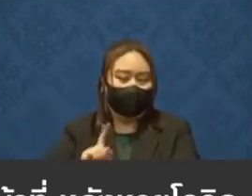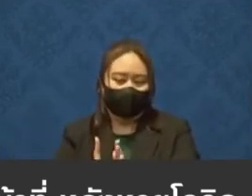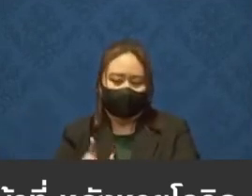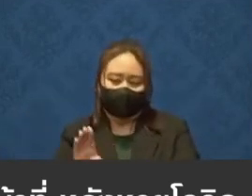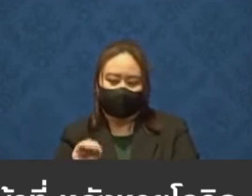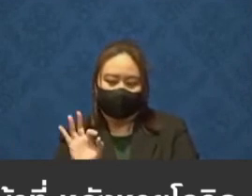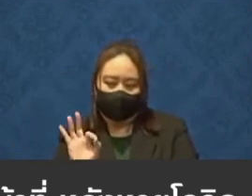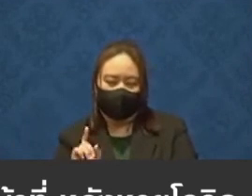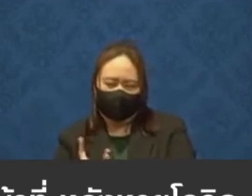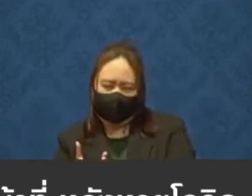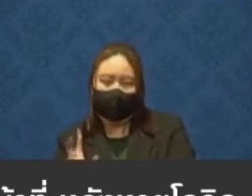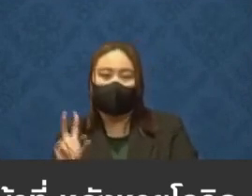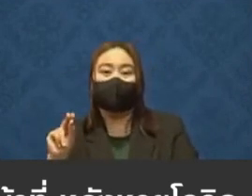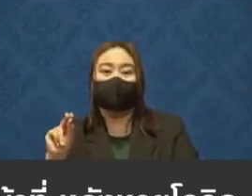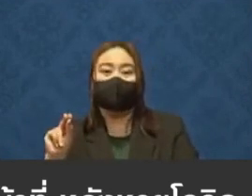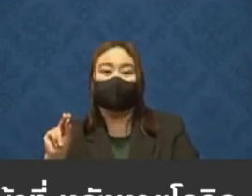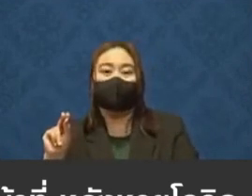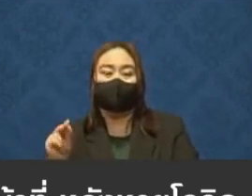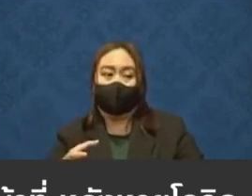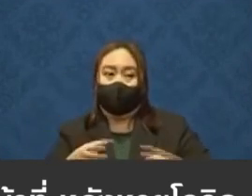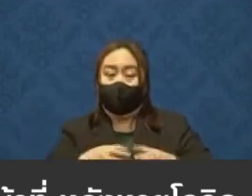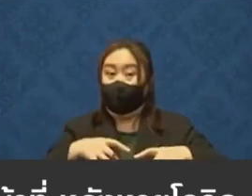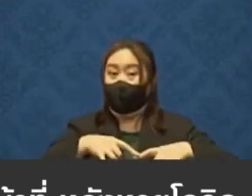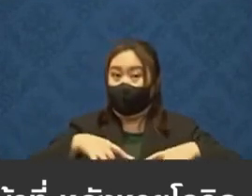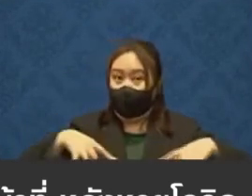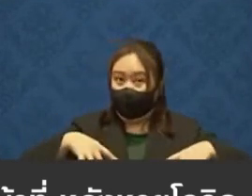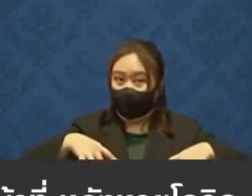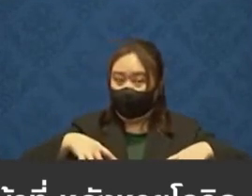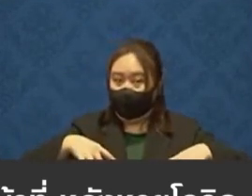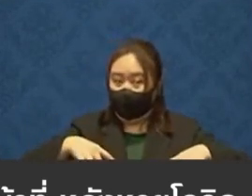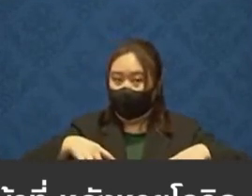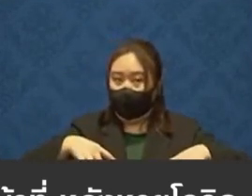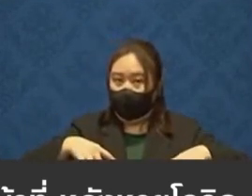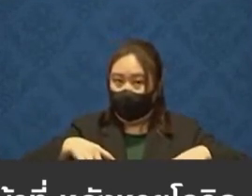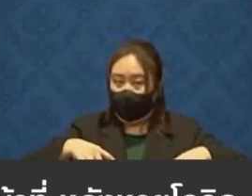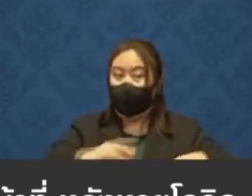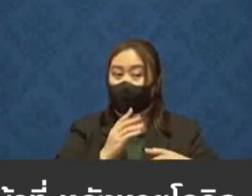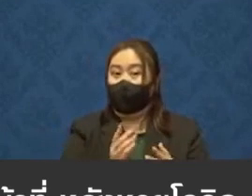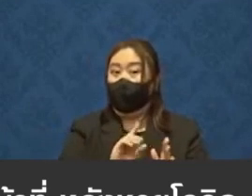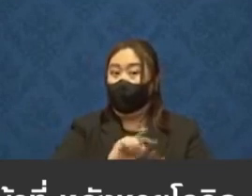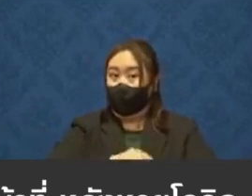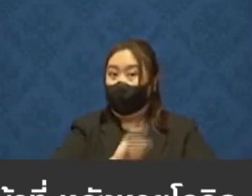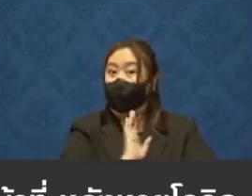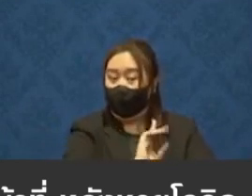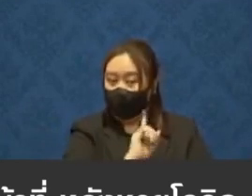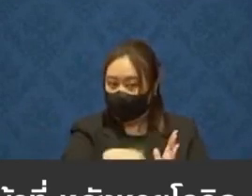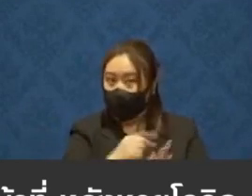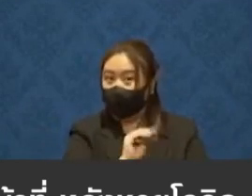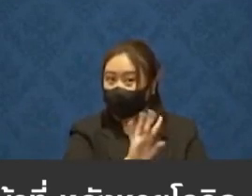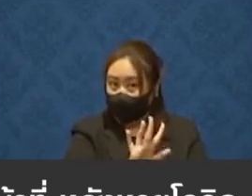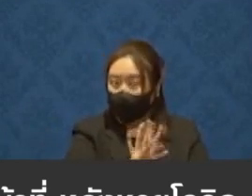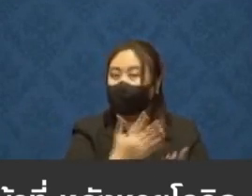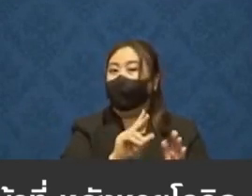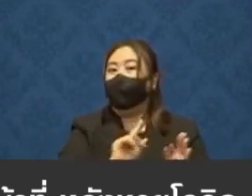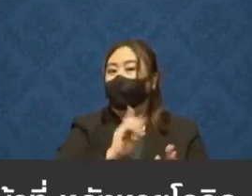บาลฝ่ายพรรคร่วมนะฮะใช้ไป49นาทีแล้วก็พรรคฝ่ายค้านใช้ไป21ชั่วโมง26นาทีคงเหลือให้